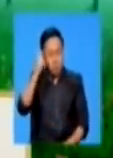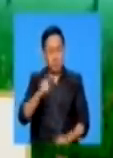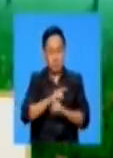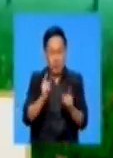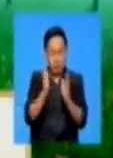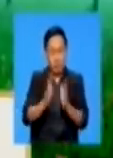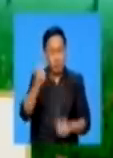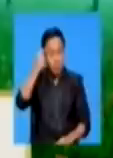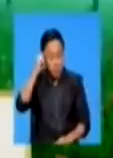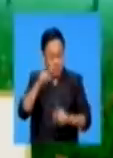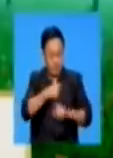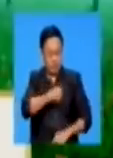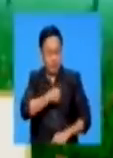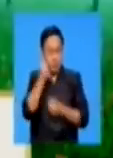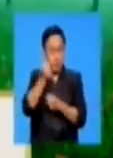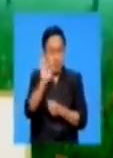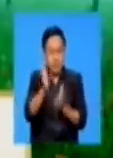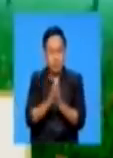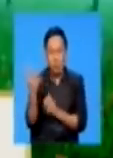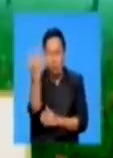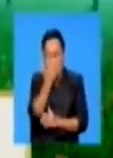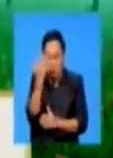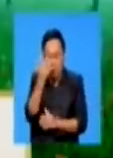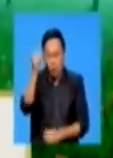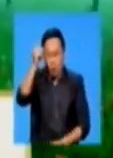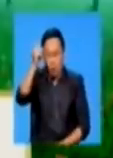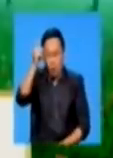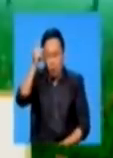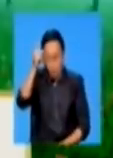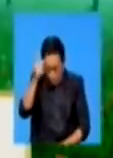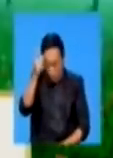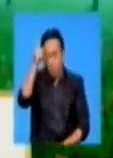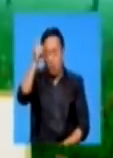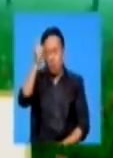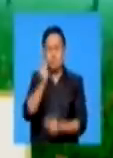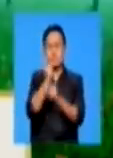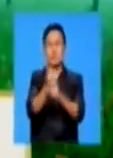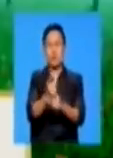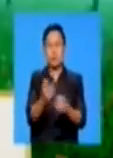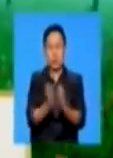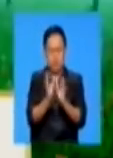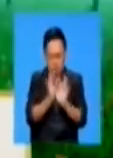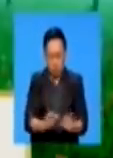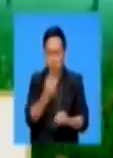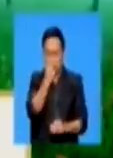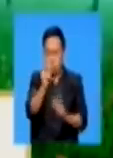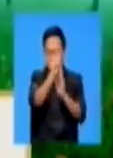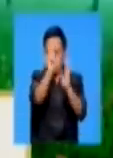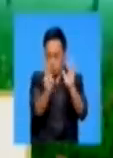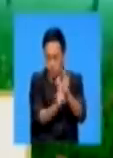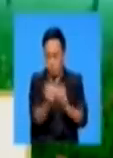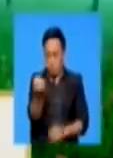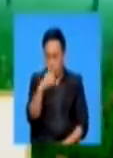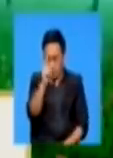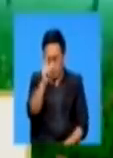ของเขาเคลื่อนไหวไปโน่นไปนี่มันก็เป็นปัญหาหมดอ่ะก่อนอื่นท่านต้องดูกฎหมายก่อนว่าท่านจะทำเนี่ยมันจะผิดกฎหมายหรือเปล่าถ้าผิดแล้วการ